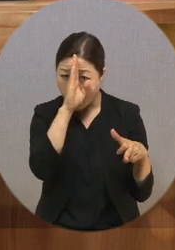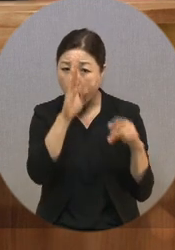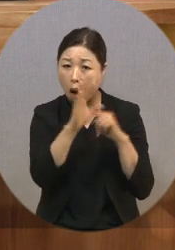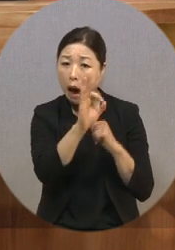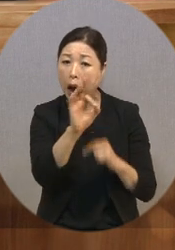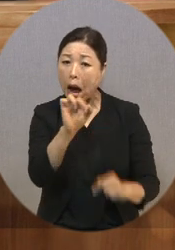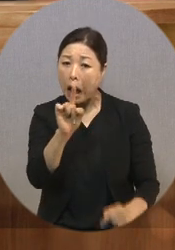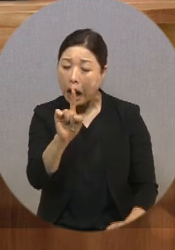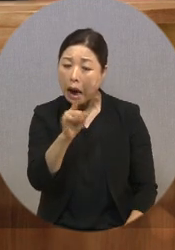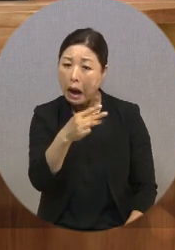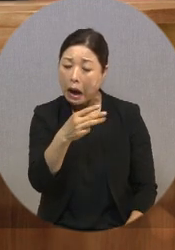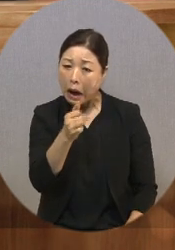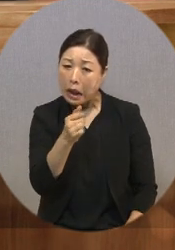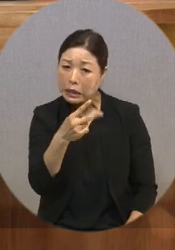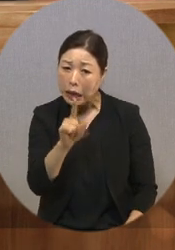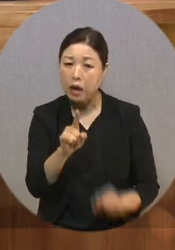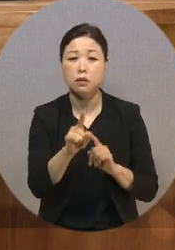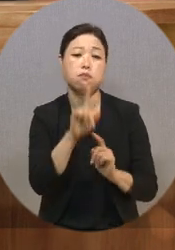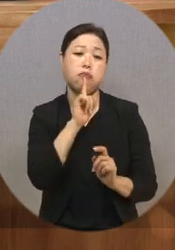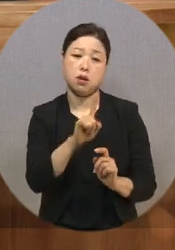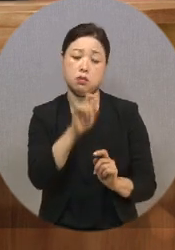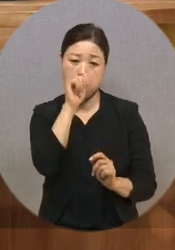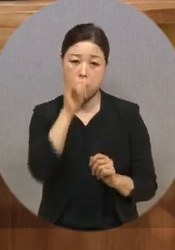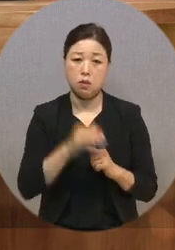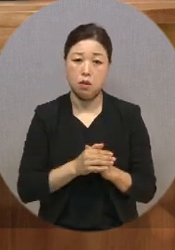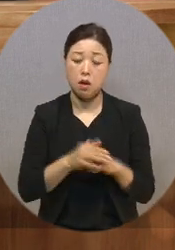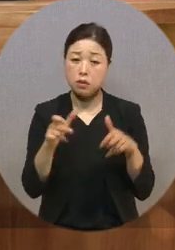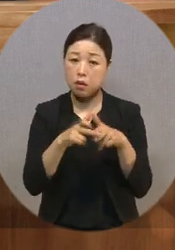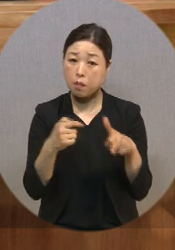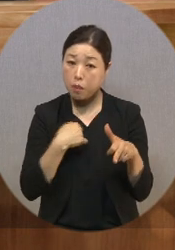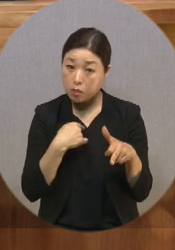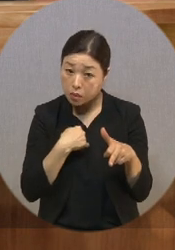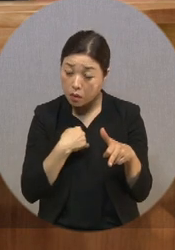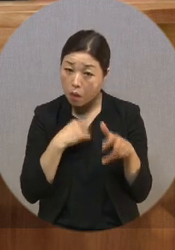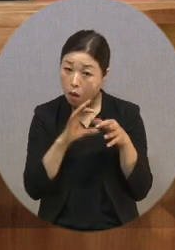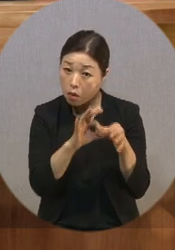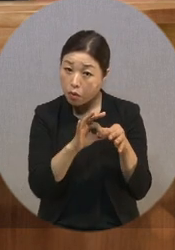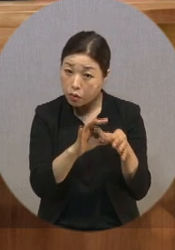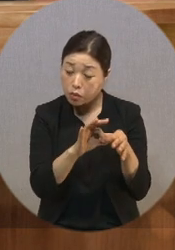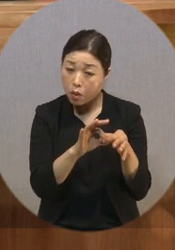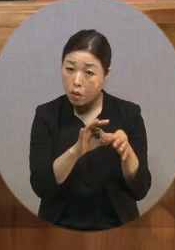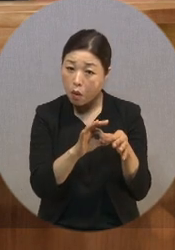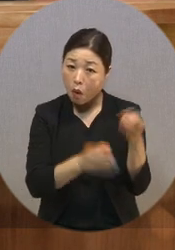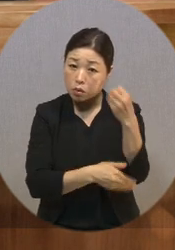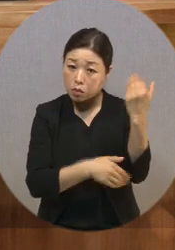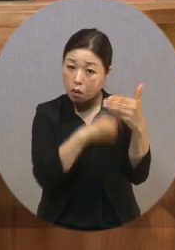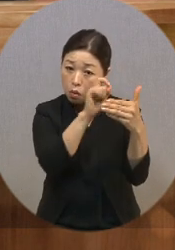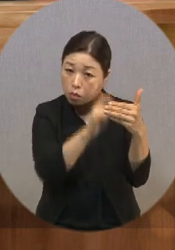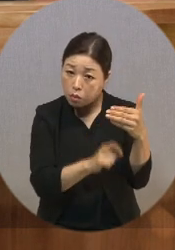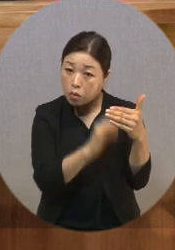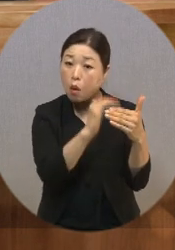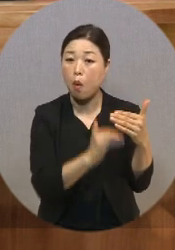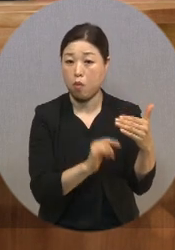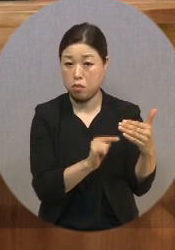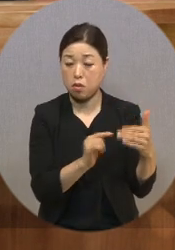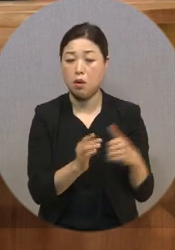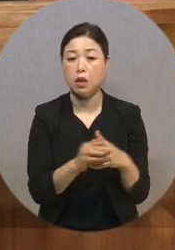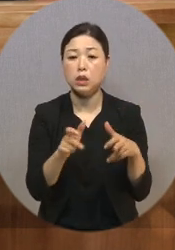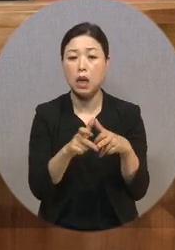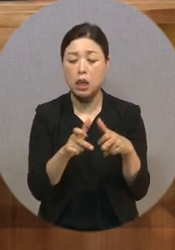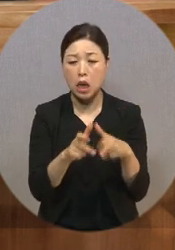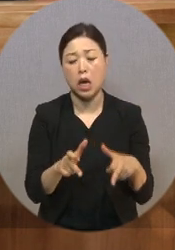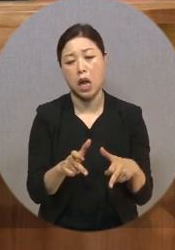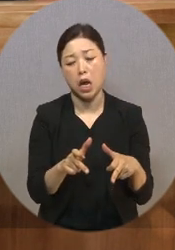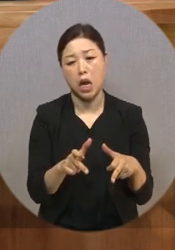있겠죠. 근데 장애인 당사자를 매개로 쓰는 언론 기사가 장애를 앓고 있다는 것은